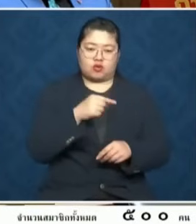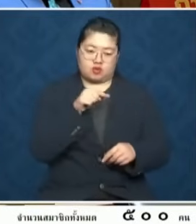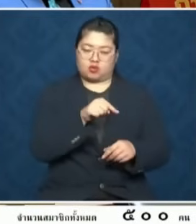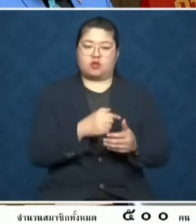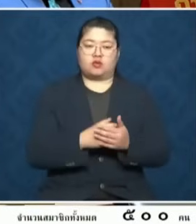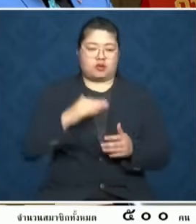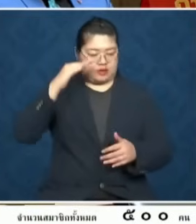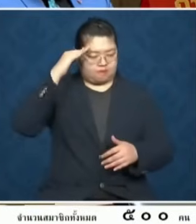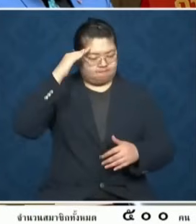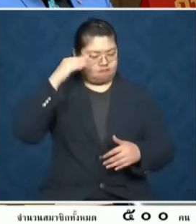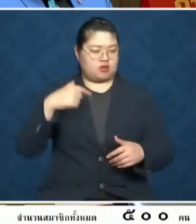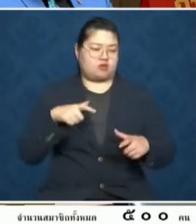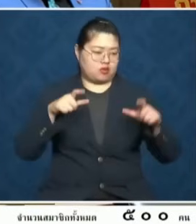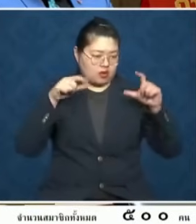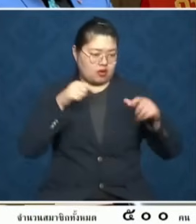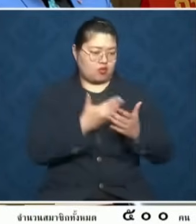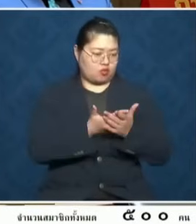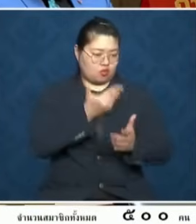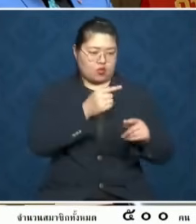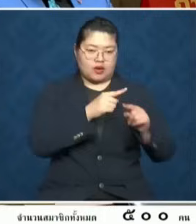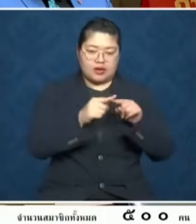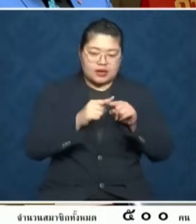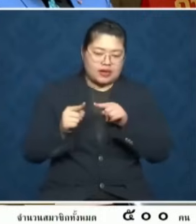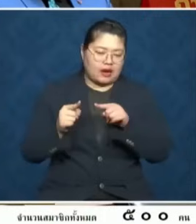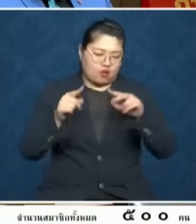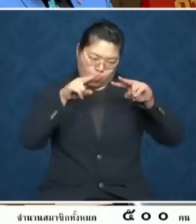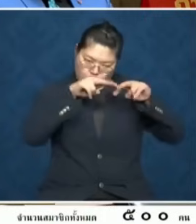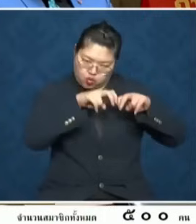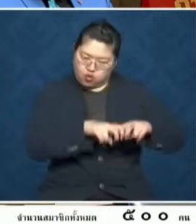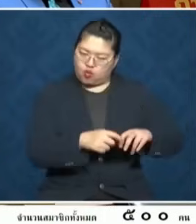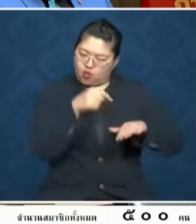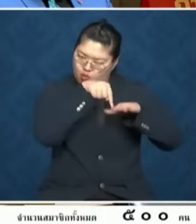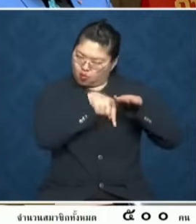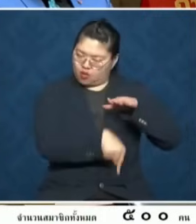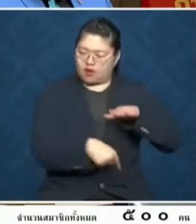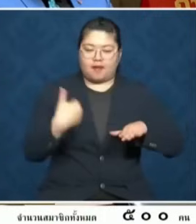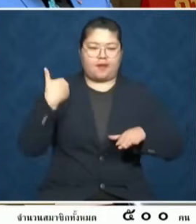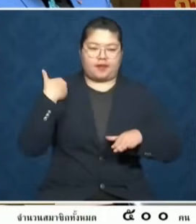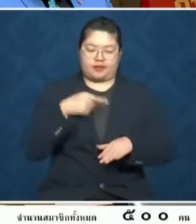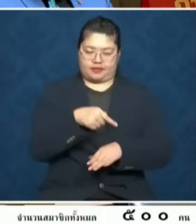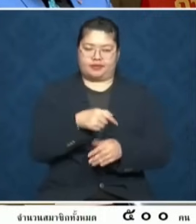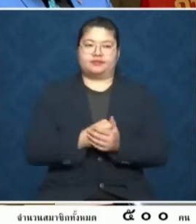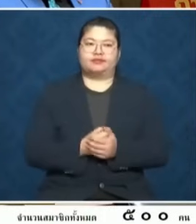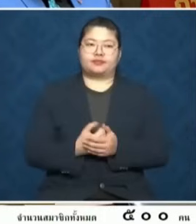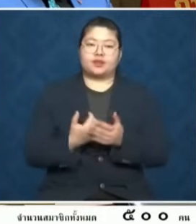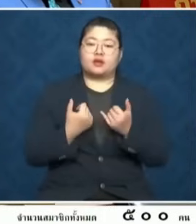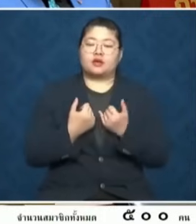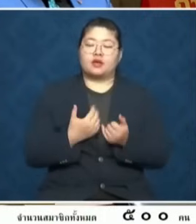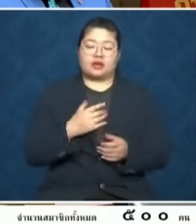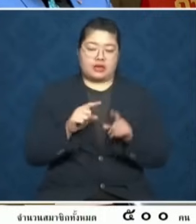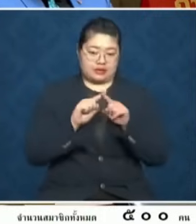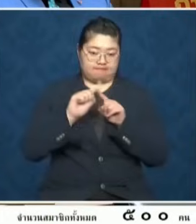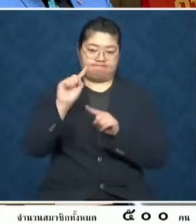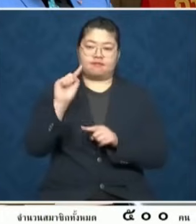นายพลบนเส้นทางเศรษฐีสุดลี้ลับที่แทบจะจับต้องอะไรไม่ได้เลยท่านประธานคะ